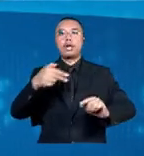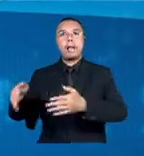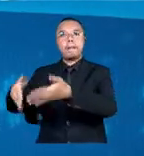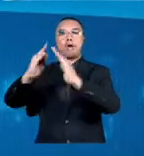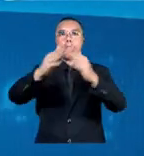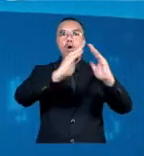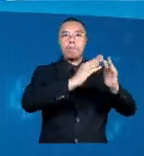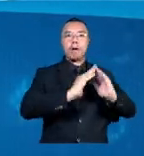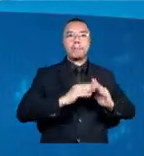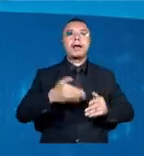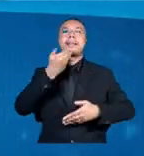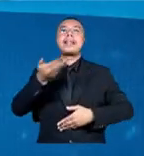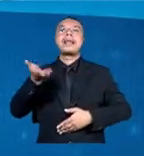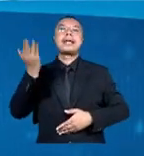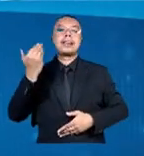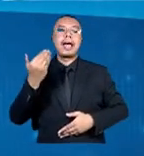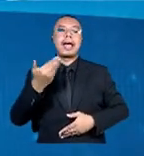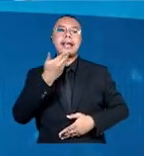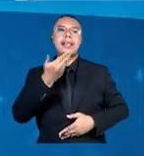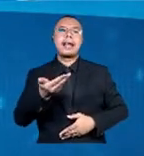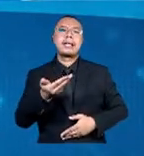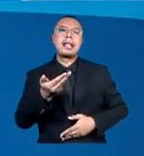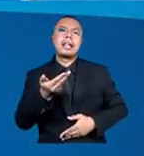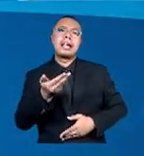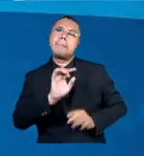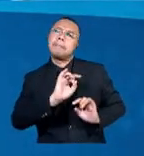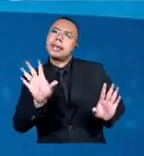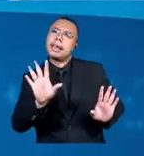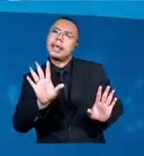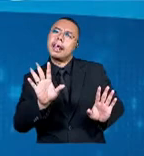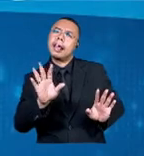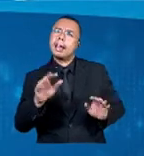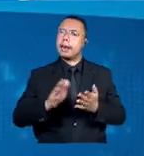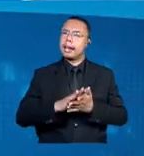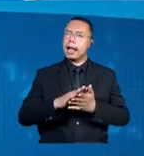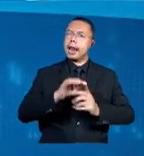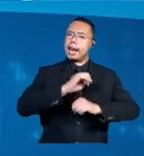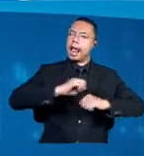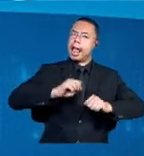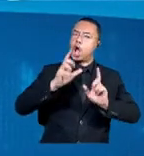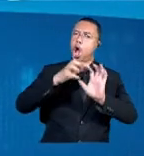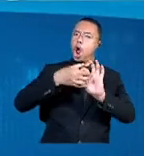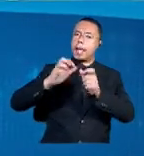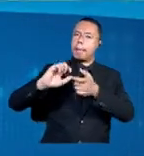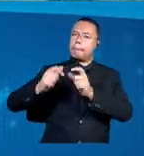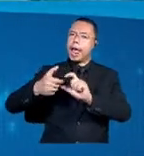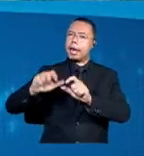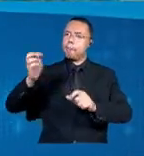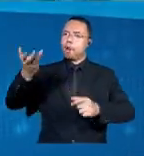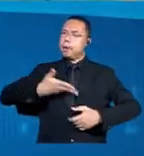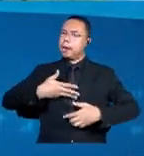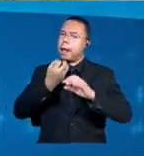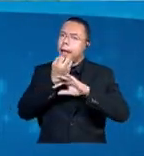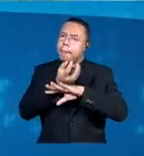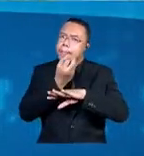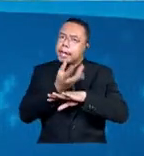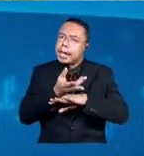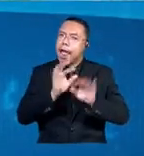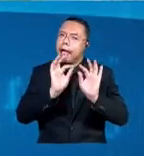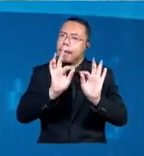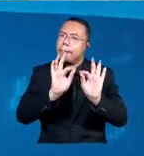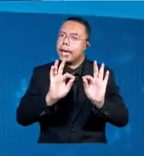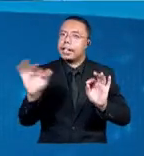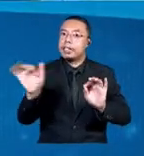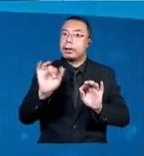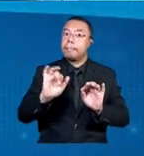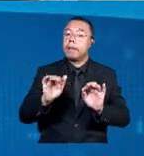Jadi kalau pertanyaannya Mbak Dani tadi bertanya berbeda dengan atlet olimpiade, atlet defable belum merasakan pembinaan yang